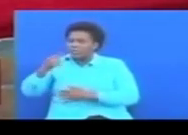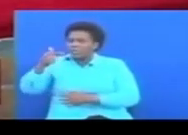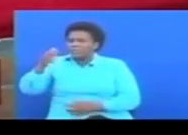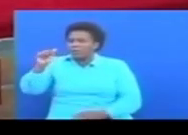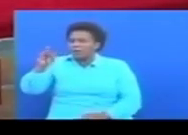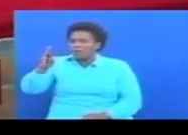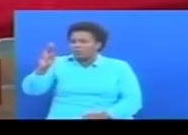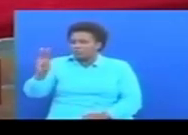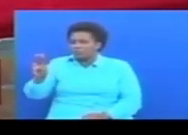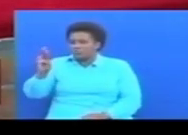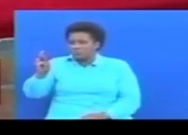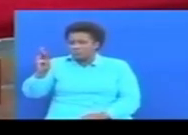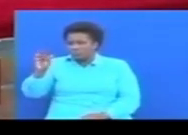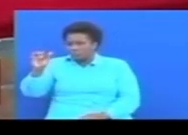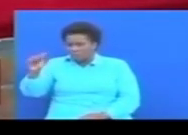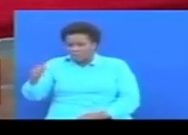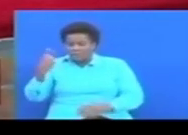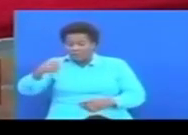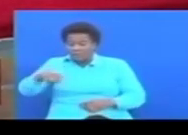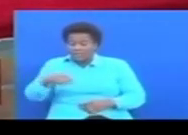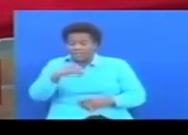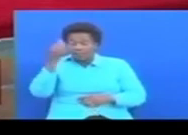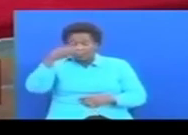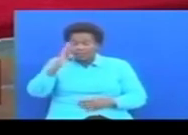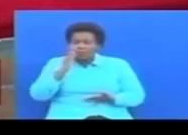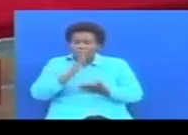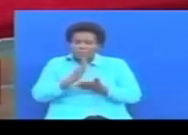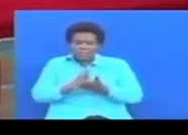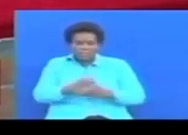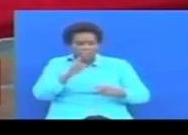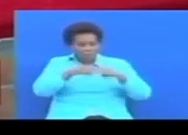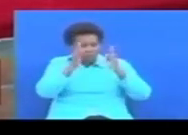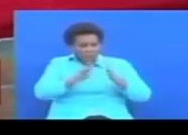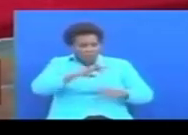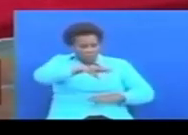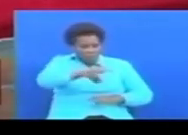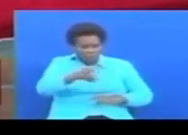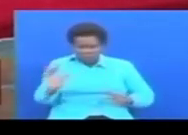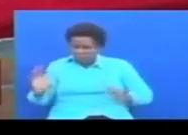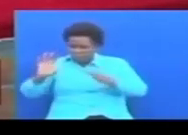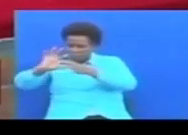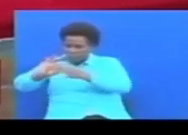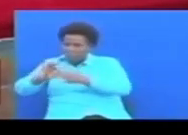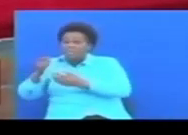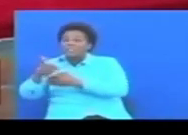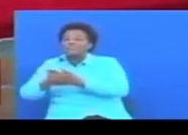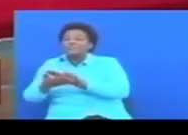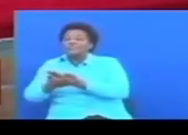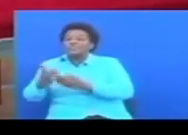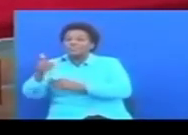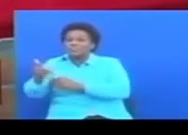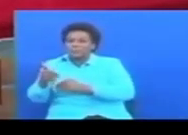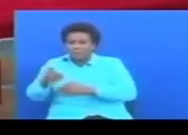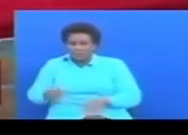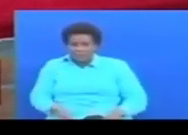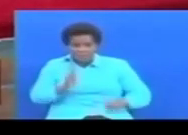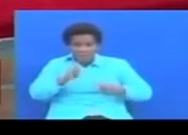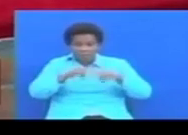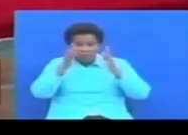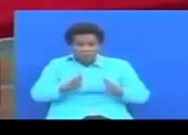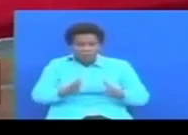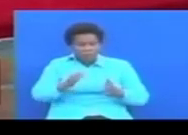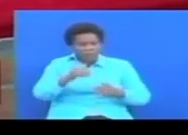ni kuunganisha makao makuu ya mikoa na nchi jirani kwa barabara za kiwango cha lami, ambapo tayari makao makuu ya mkoa wa Mbeya